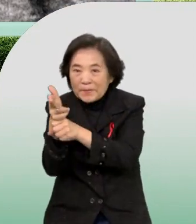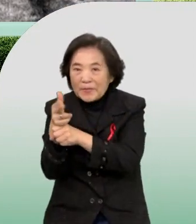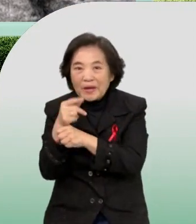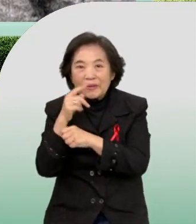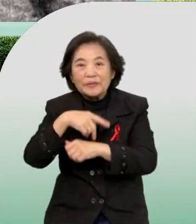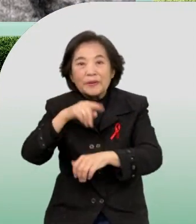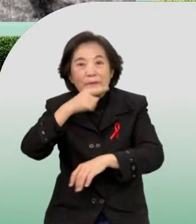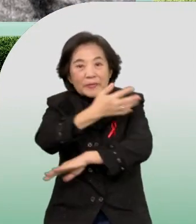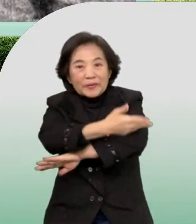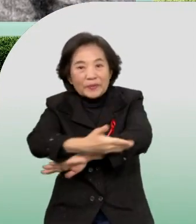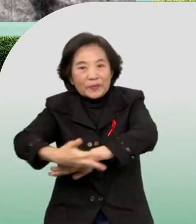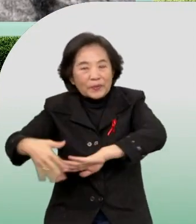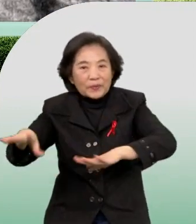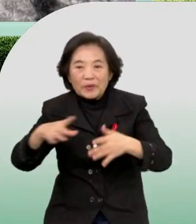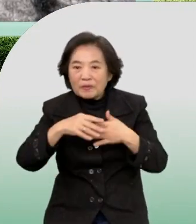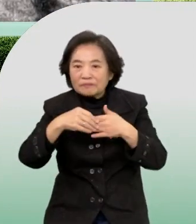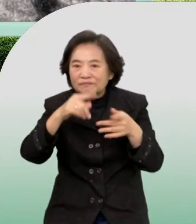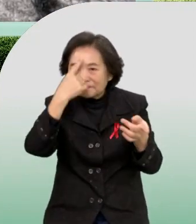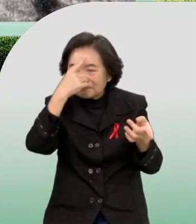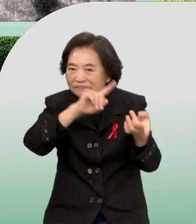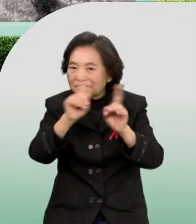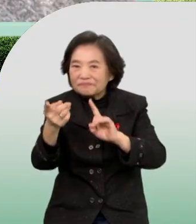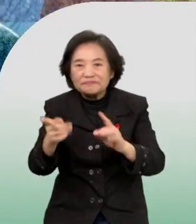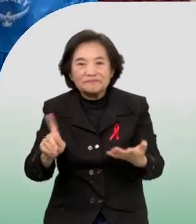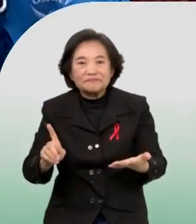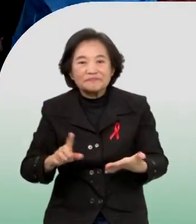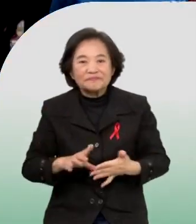來看那也嚮導的一面。